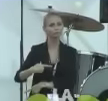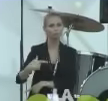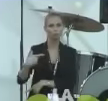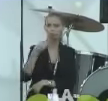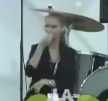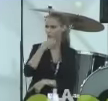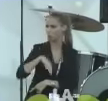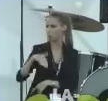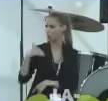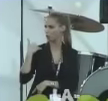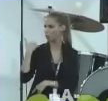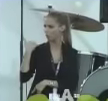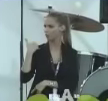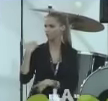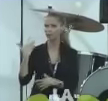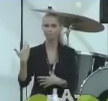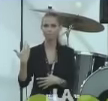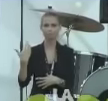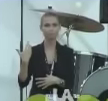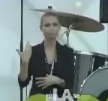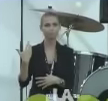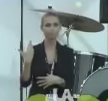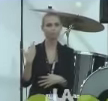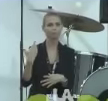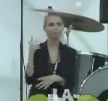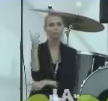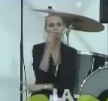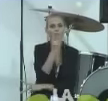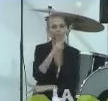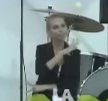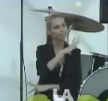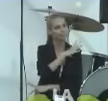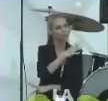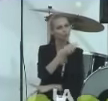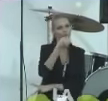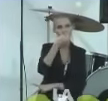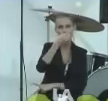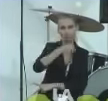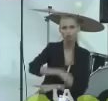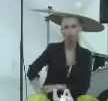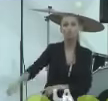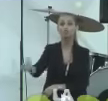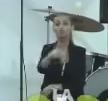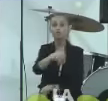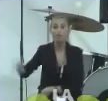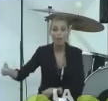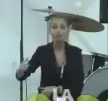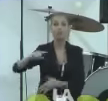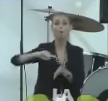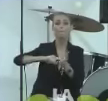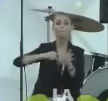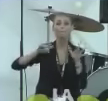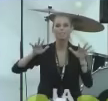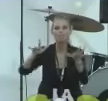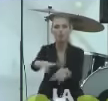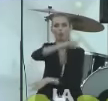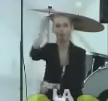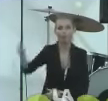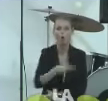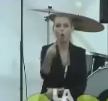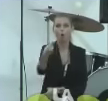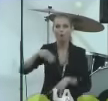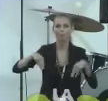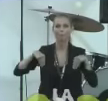l'altro giorno, veramente signore, una cosa veramente aberrante, che dà 100 milioni di euro a una partecipata